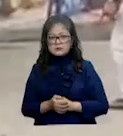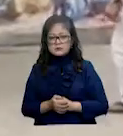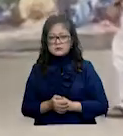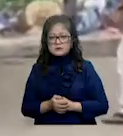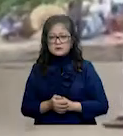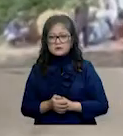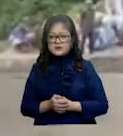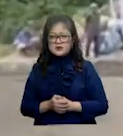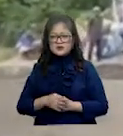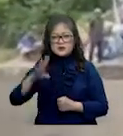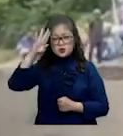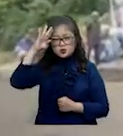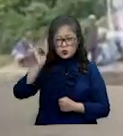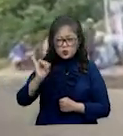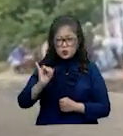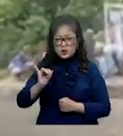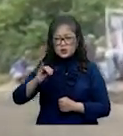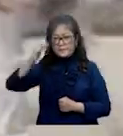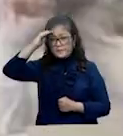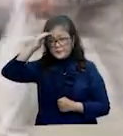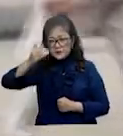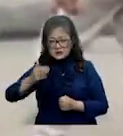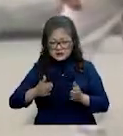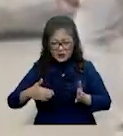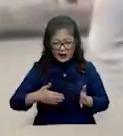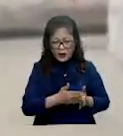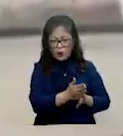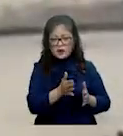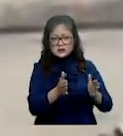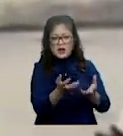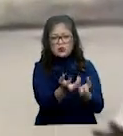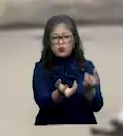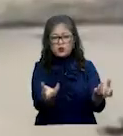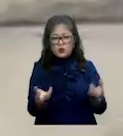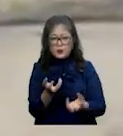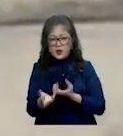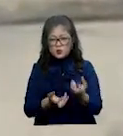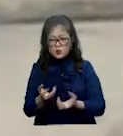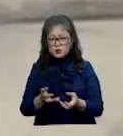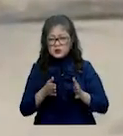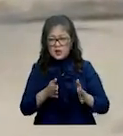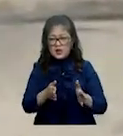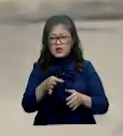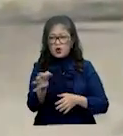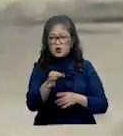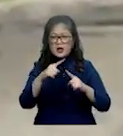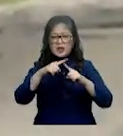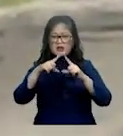Dengan susah payah, bus antar lintas Sumatera melintasi jalanan rusak di jalan lintas Sumatera Batu Jombang, Tapanuli Selatan, Sumatera